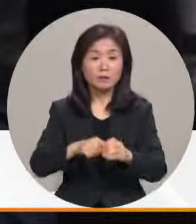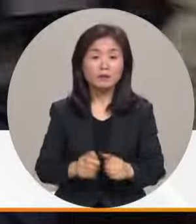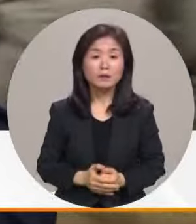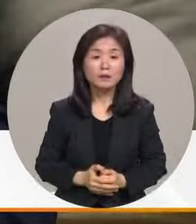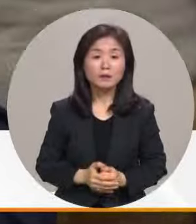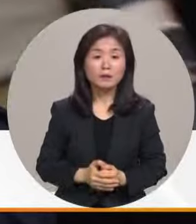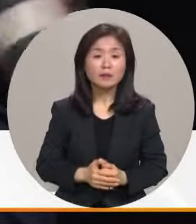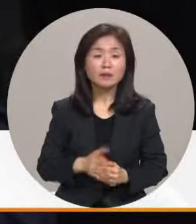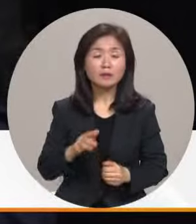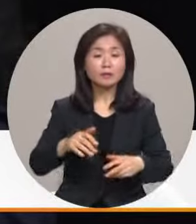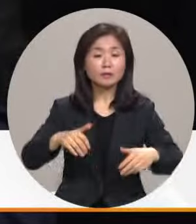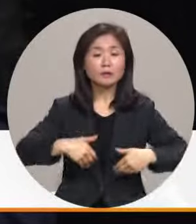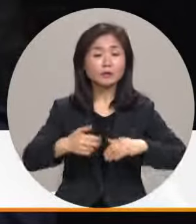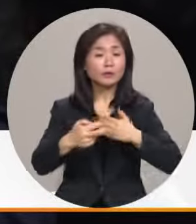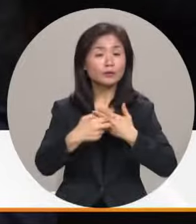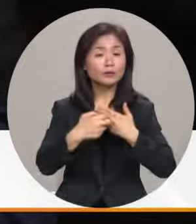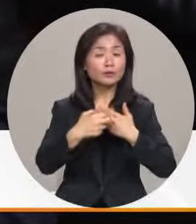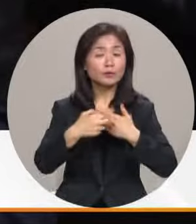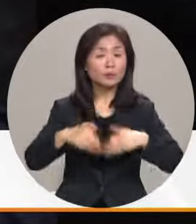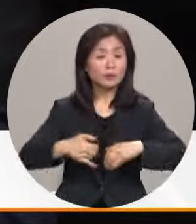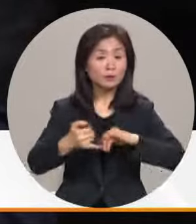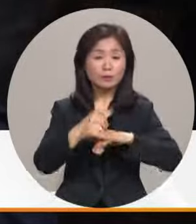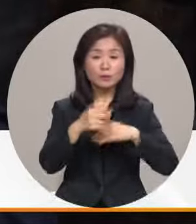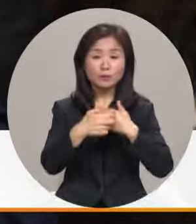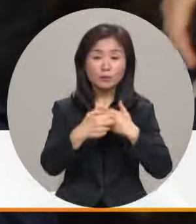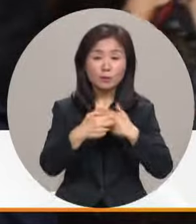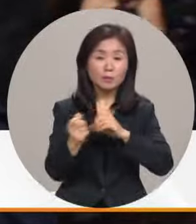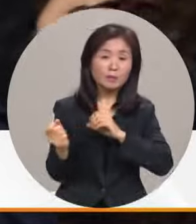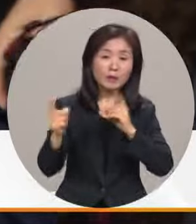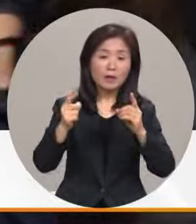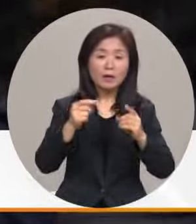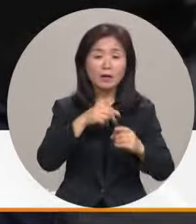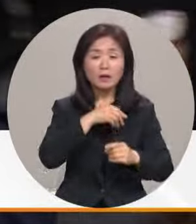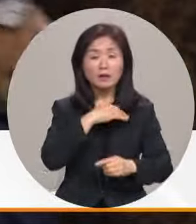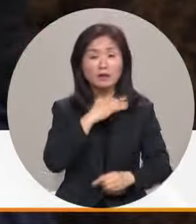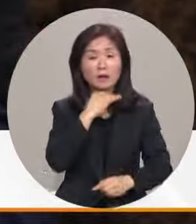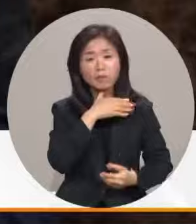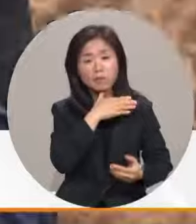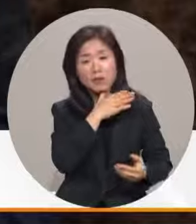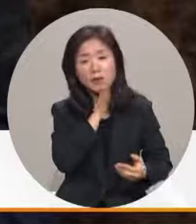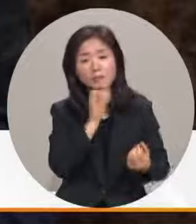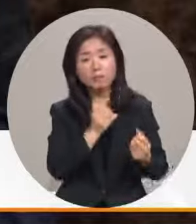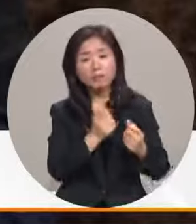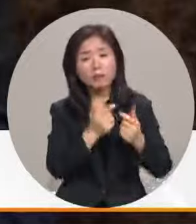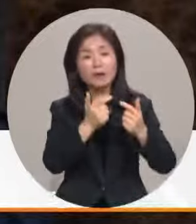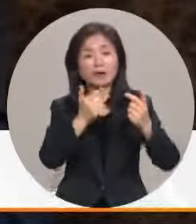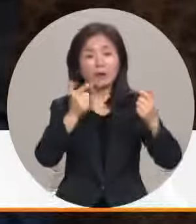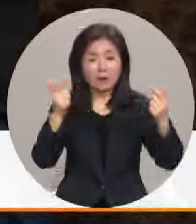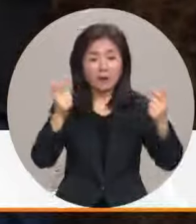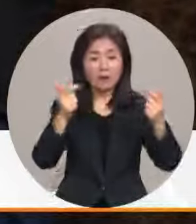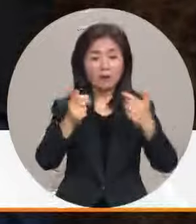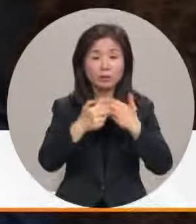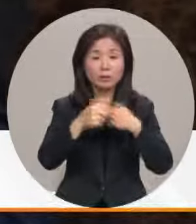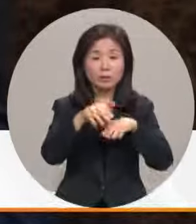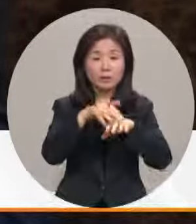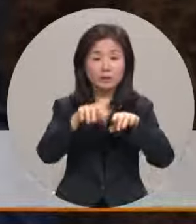필수의료를 살리고 고령 사회에 대비한 의료 체계를 구축할 수 있는 마지막 골든타임이로